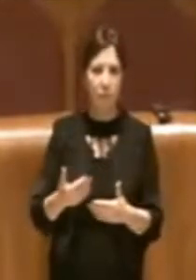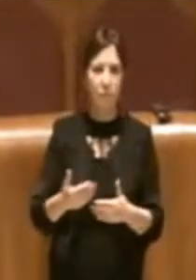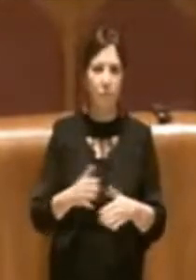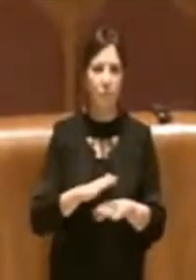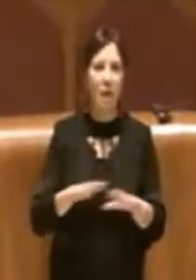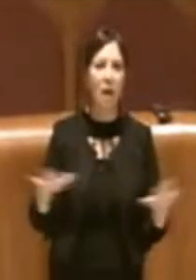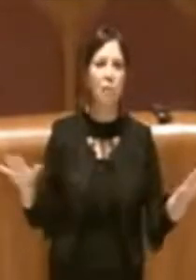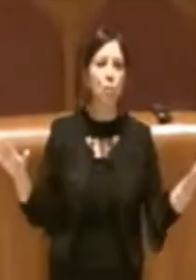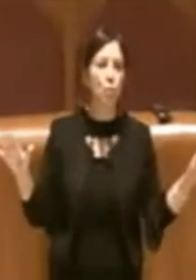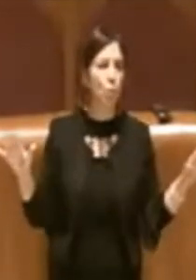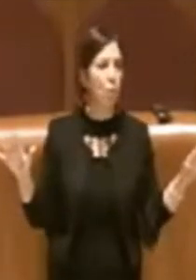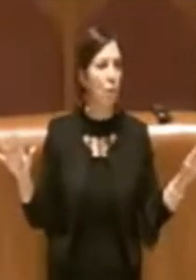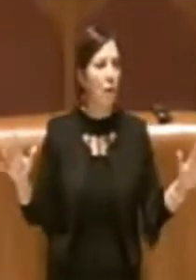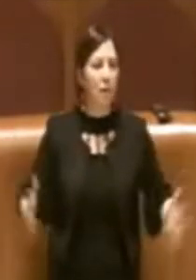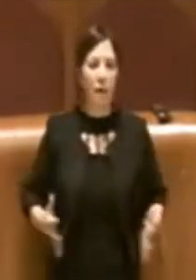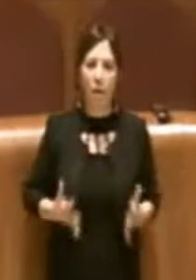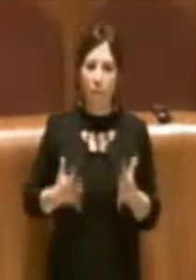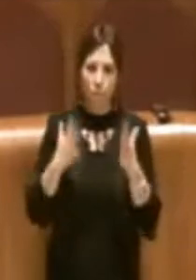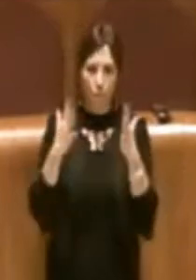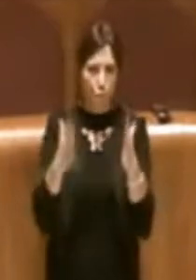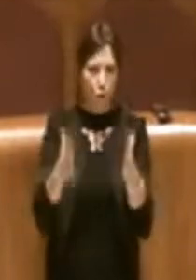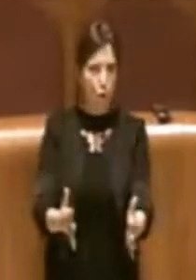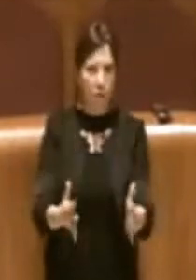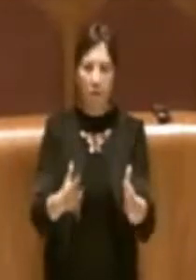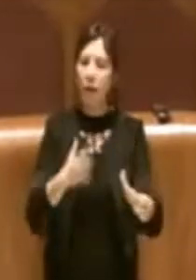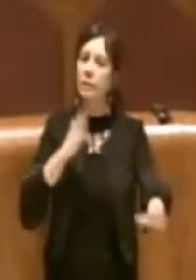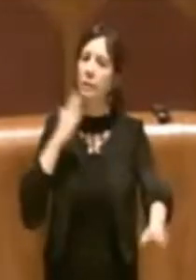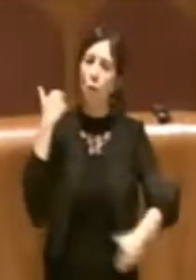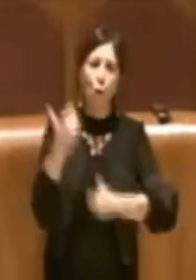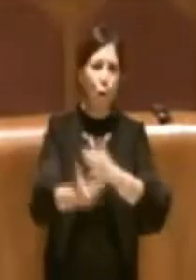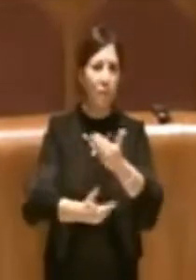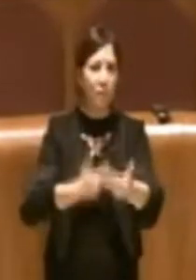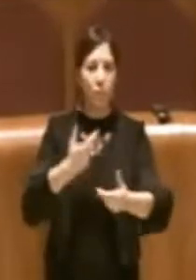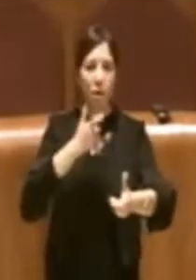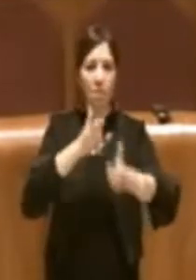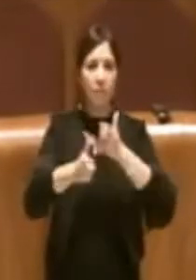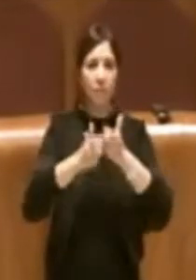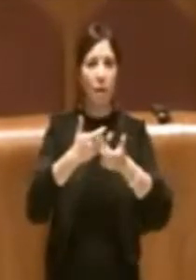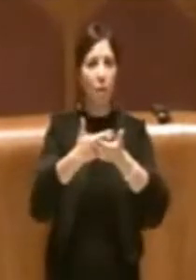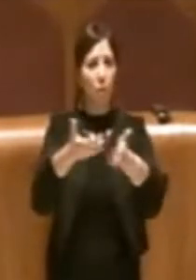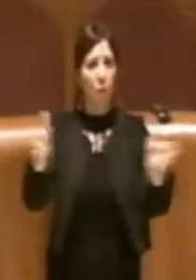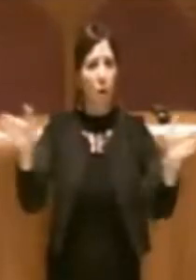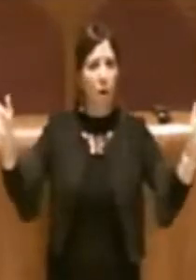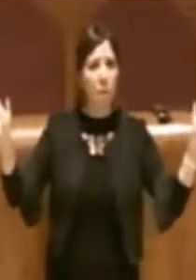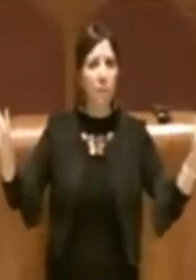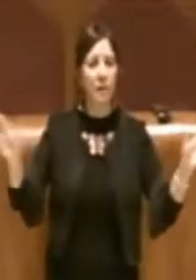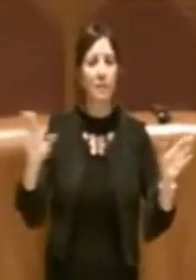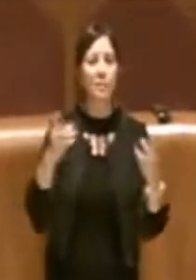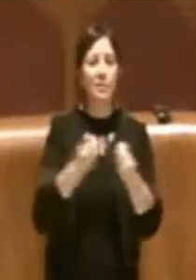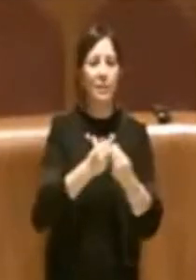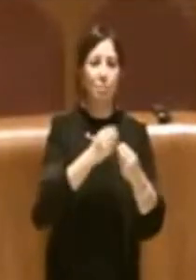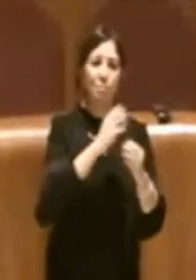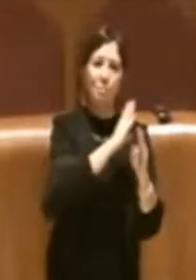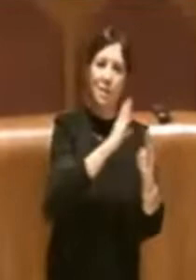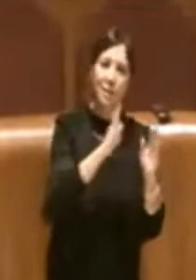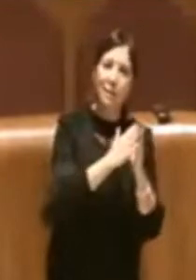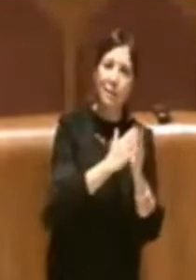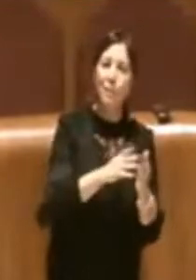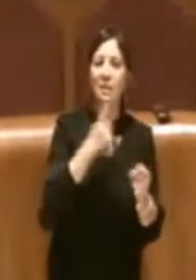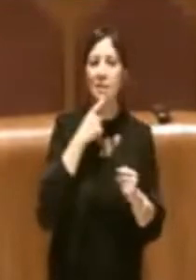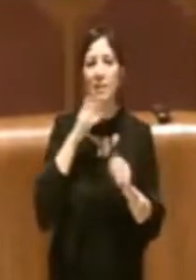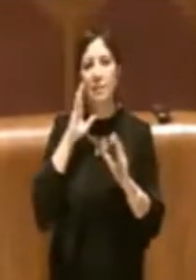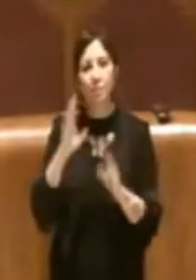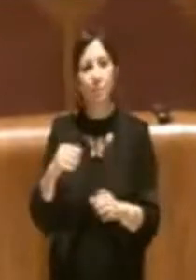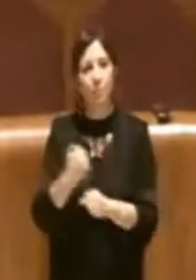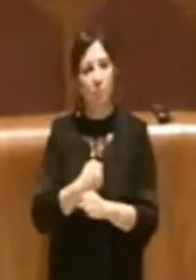assoluta volontà di continuare con un dialogo aperto con le librerie e chi si occupa, insomma, di